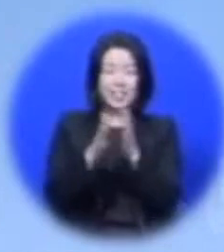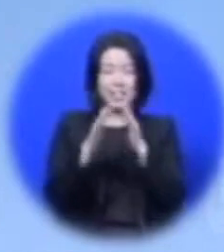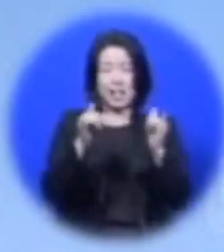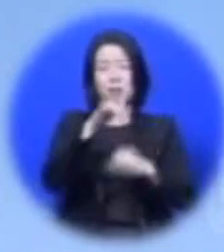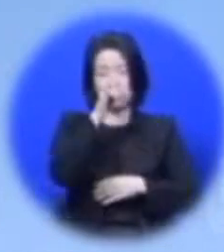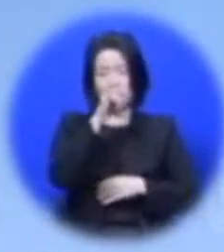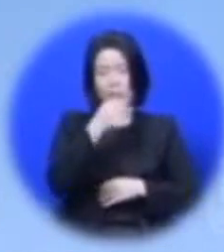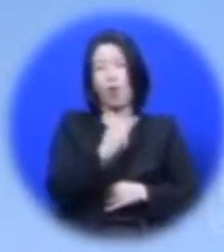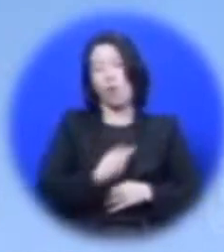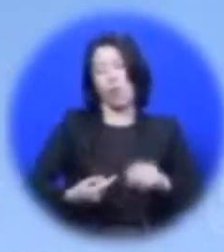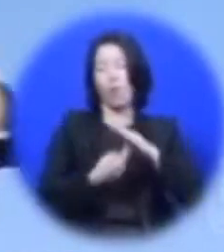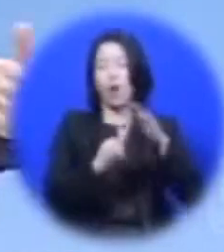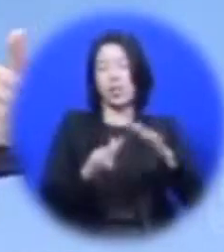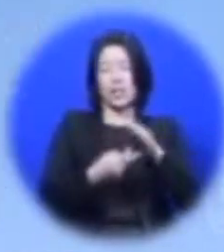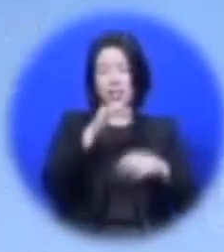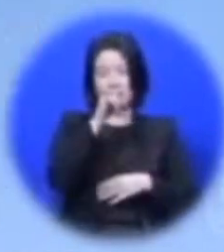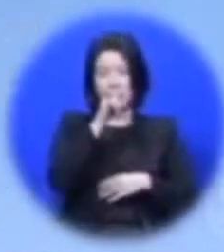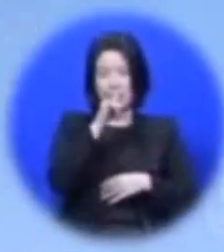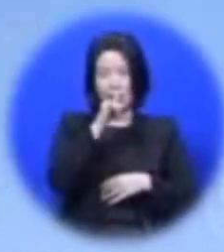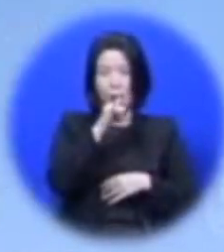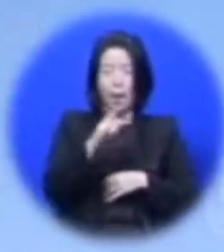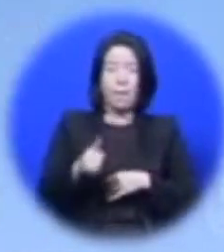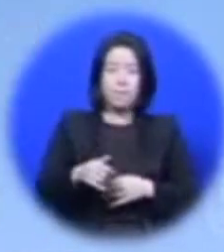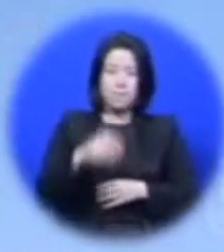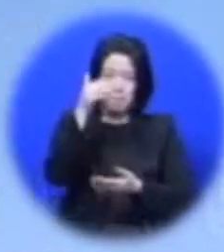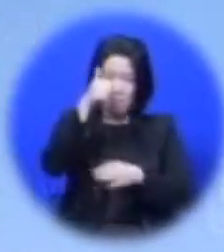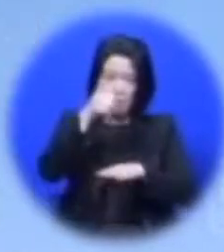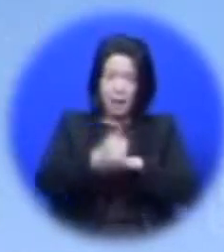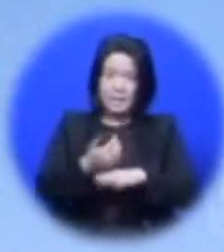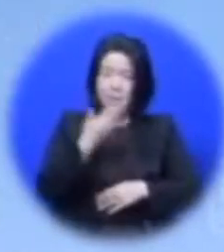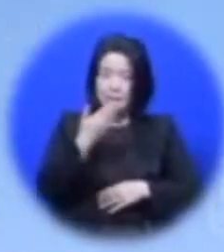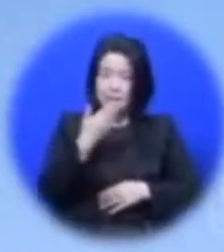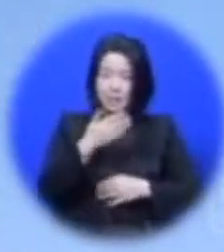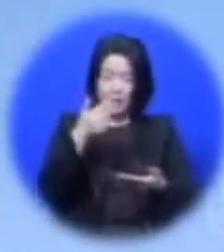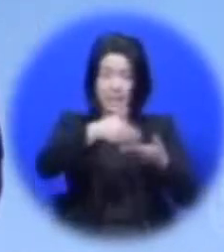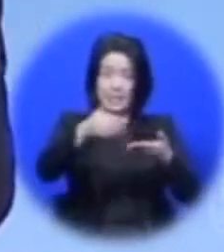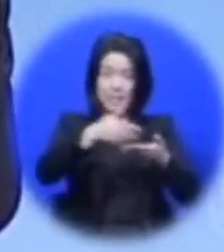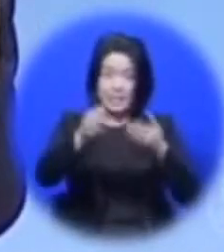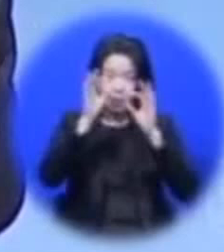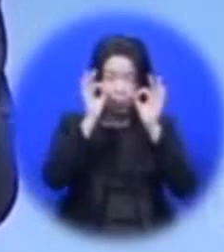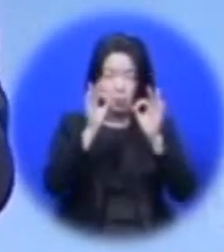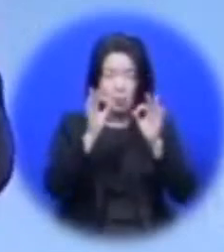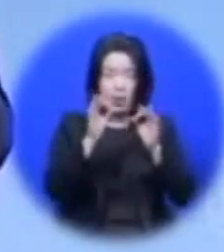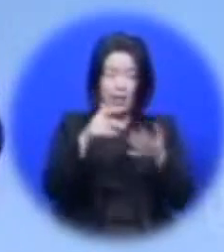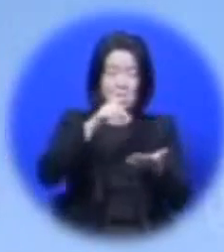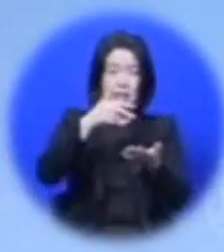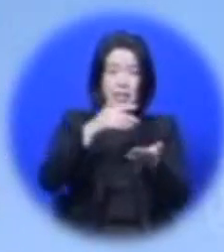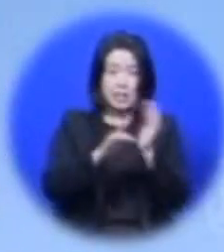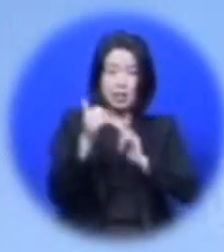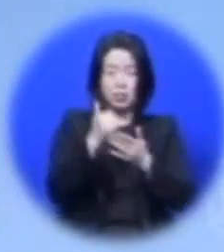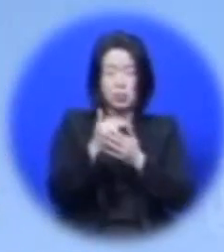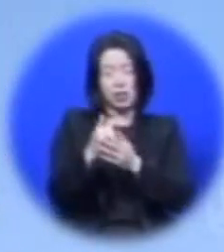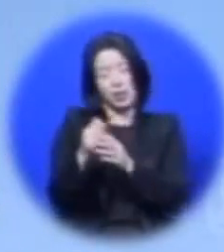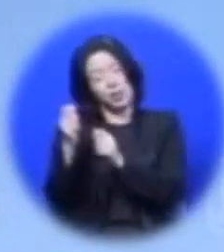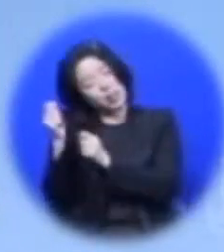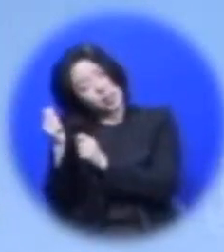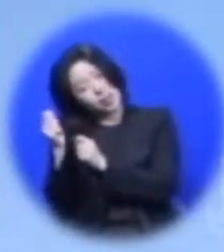그랬어요. 최후의 만찬 그림을 보면 예수님에게 이렇게 기대 가지고 안겨 있는 제자가